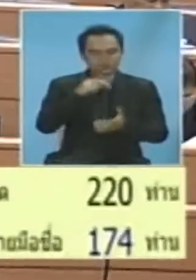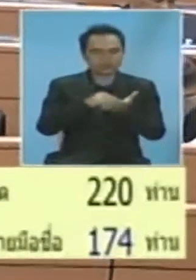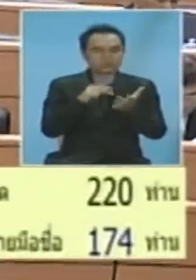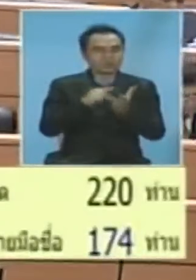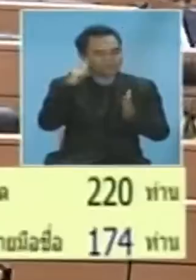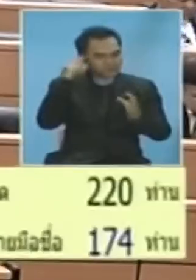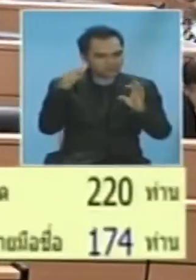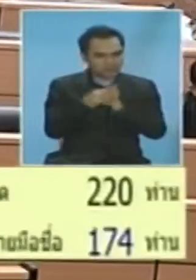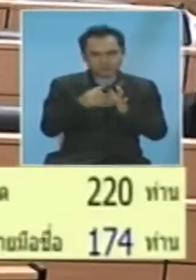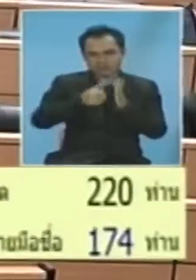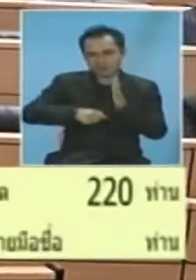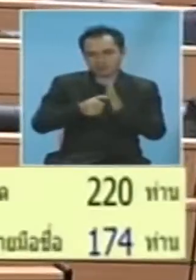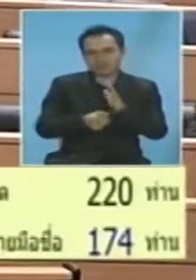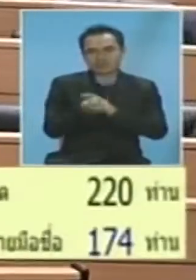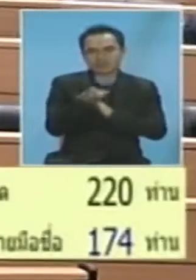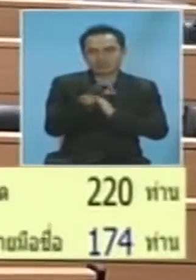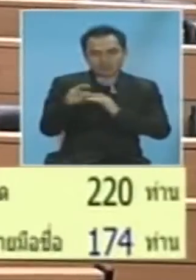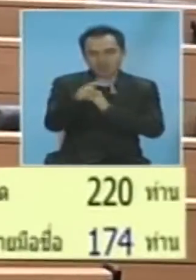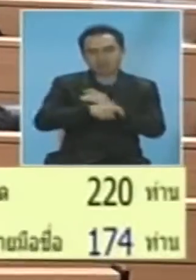การรับจำนำแ